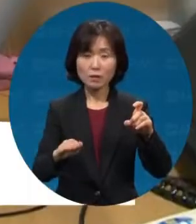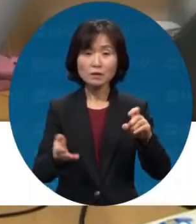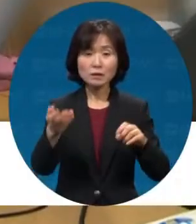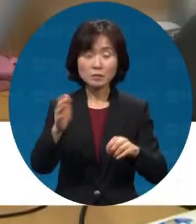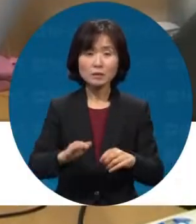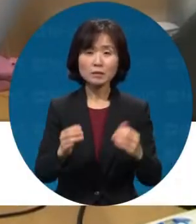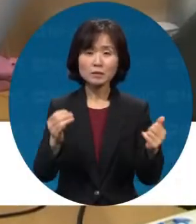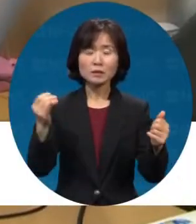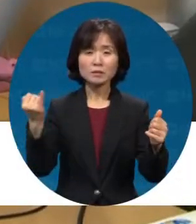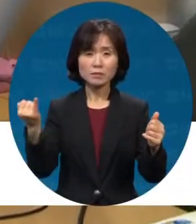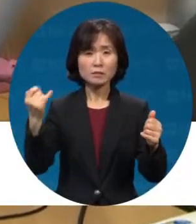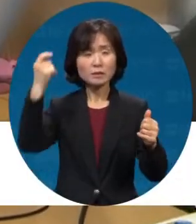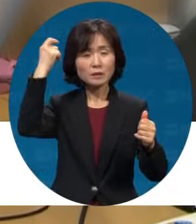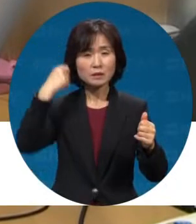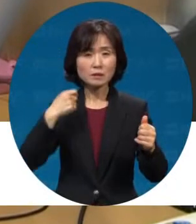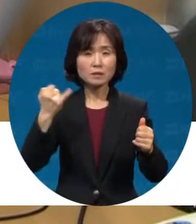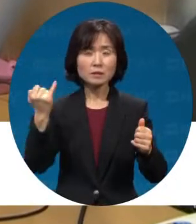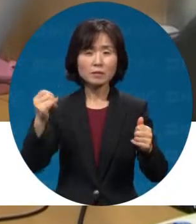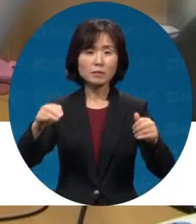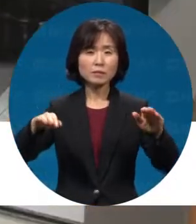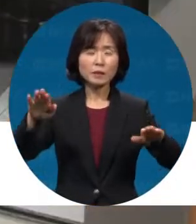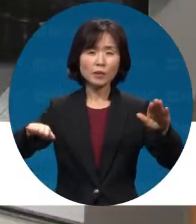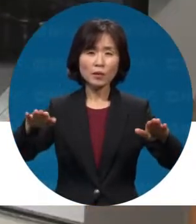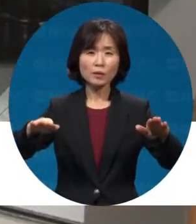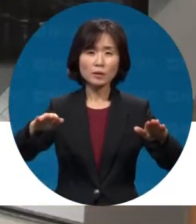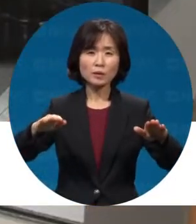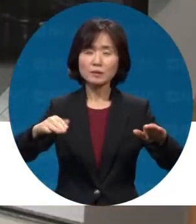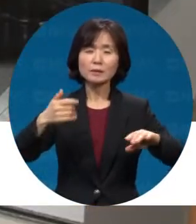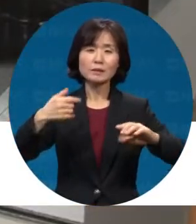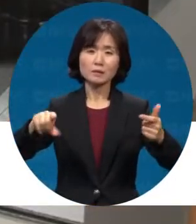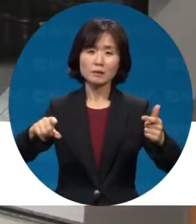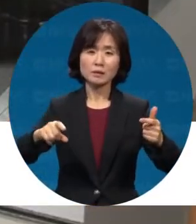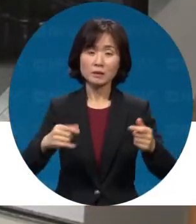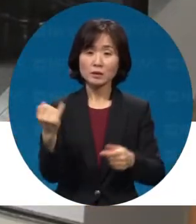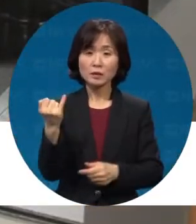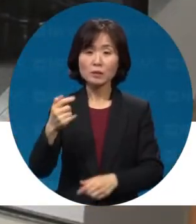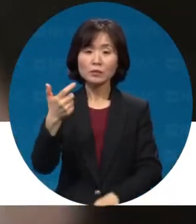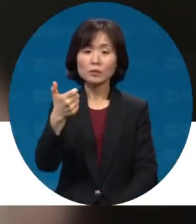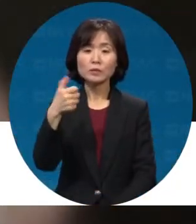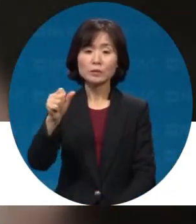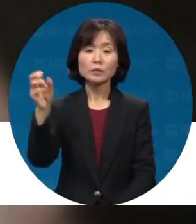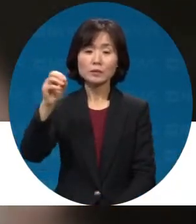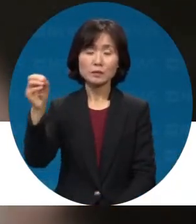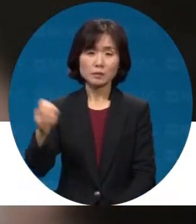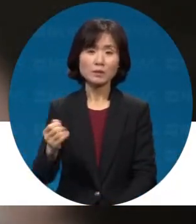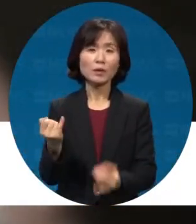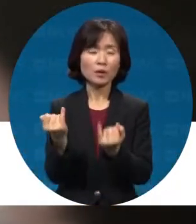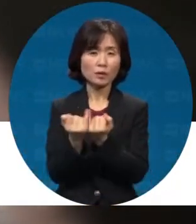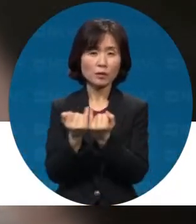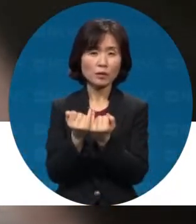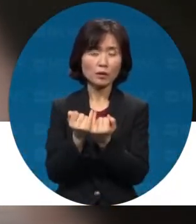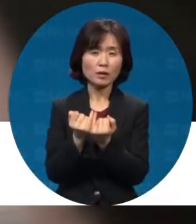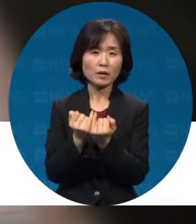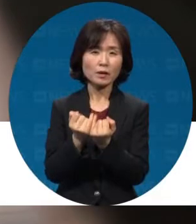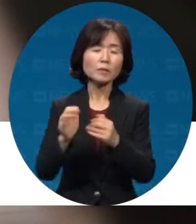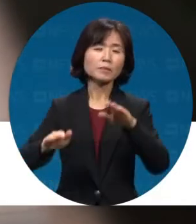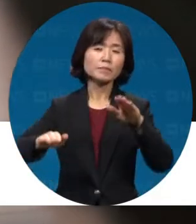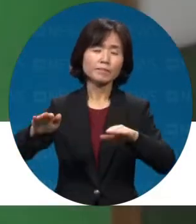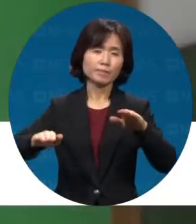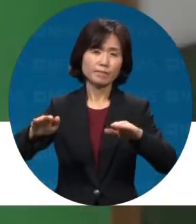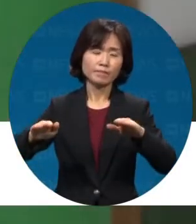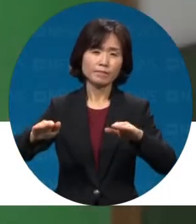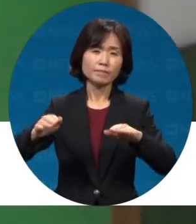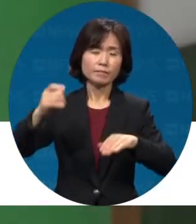남녀가 느끼는 성차별 정도는 달랐습니다 여성은 65% 가 여성에게 불평등 하다고 생각한 반면